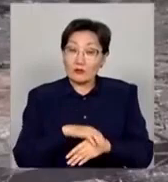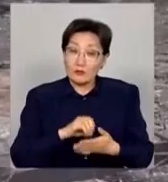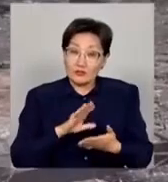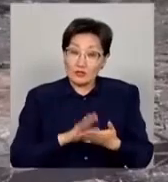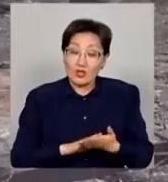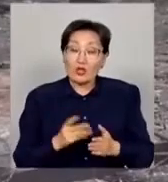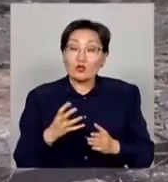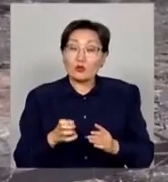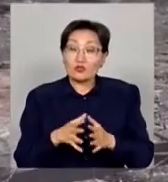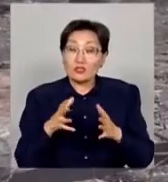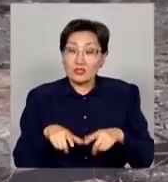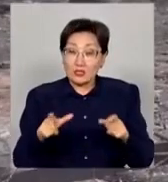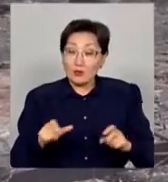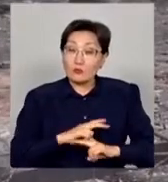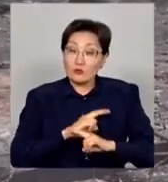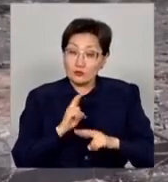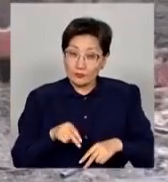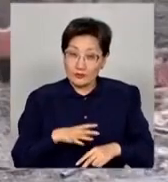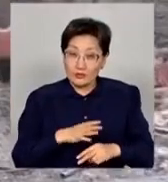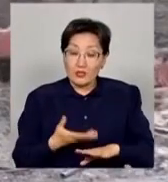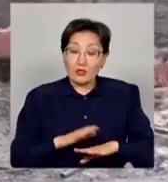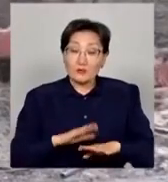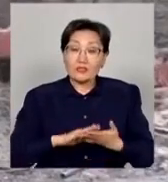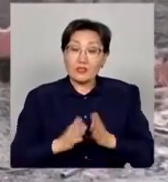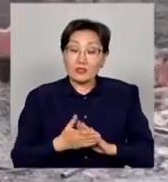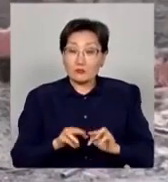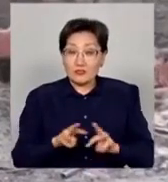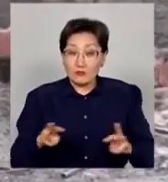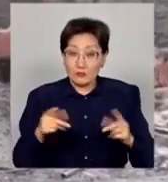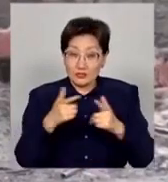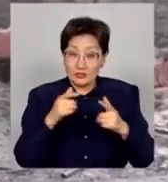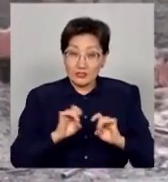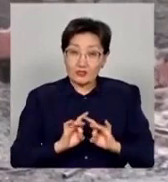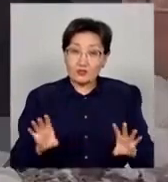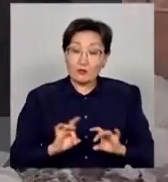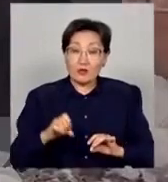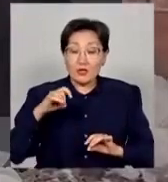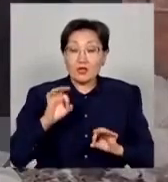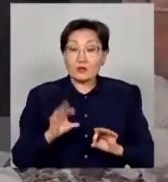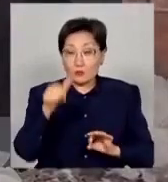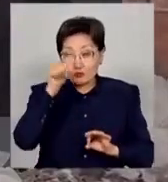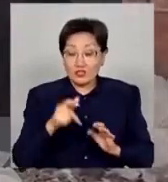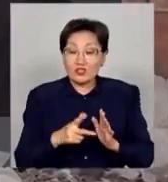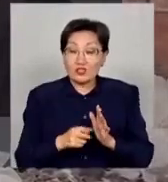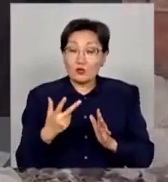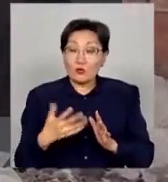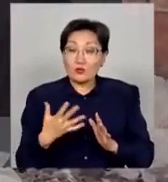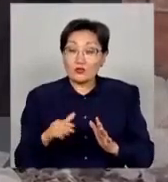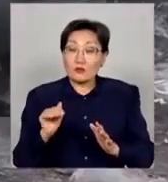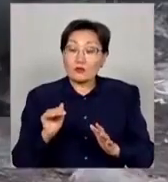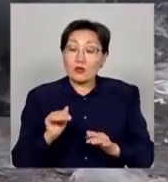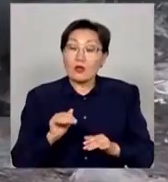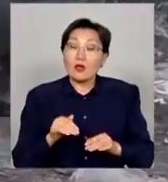салдарынан 400-ден аса адам көз жұмады екен. Төтенше жағдайлар министрлігі таратқан ақпарға сай, қазан айынан бері 835 өрт